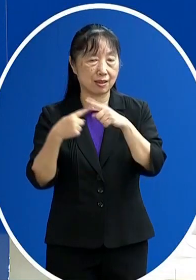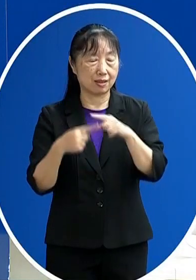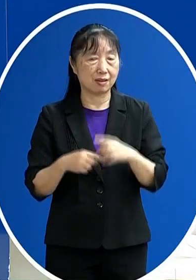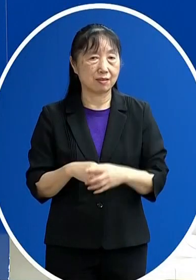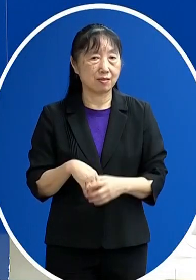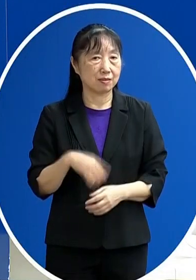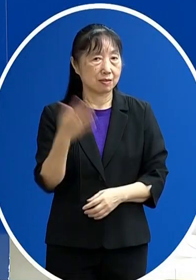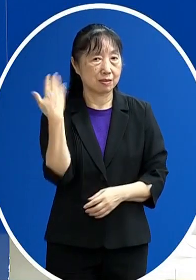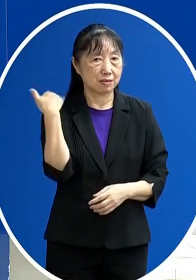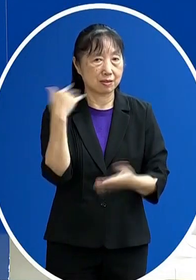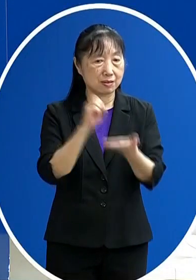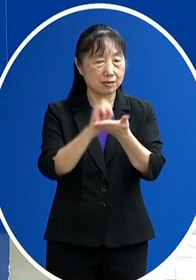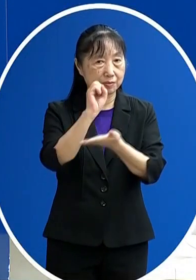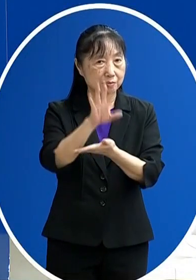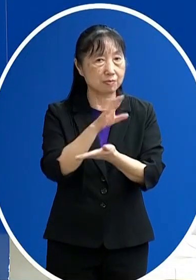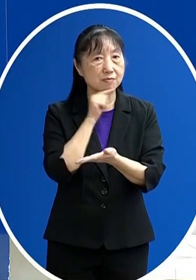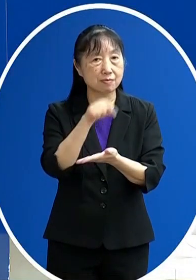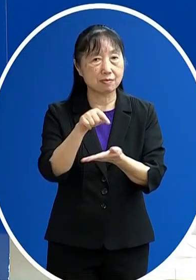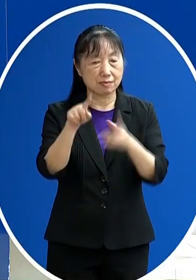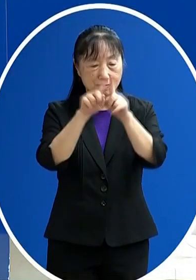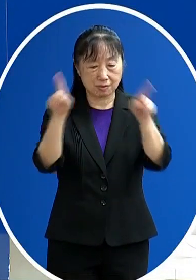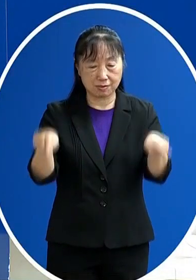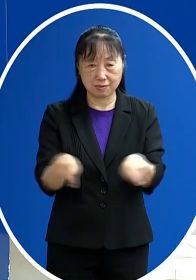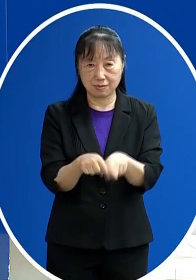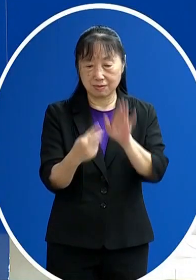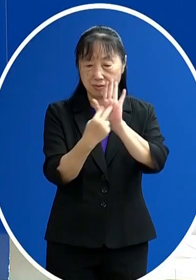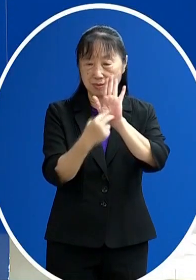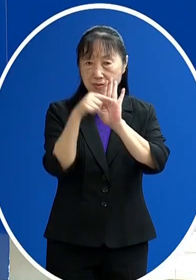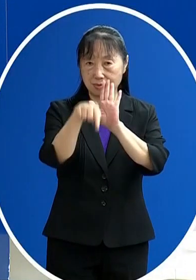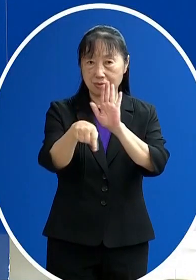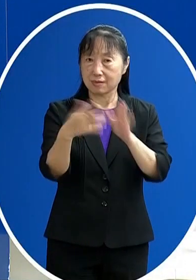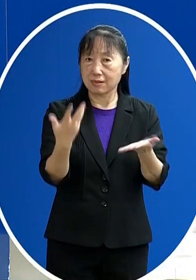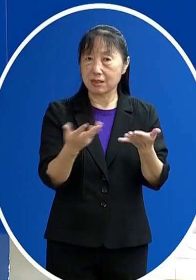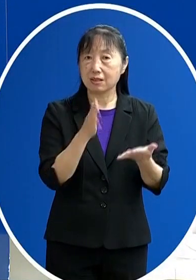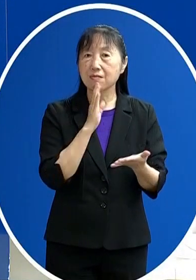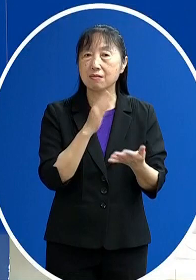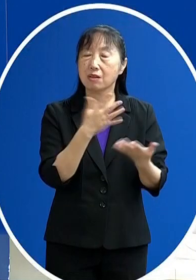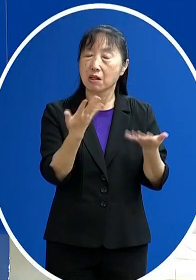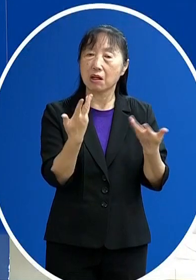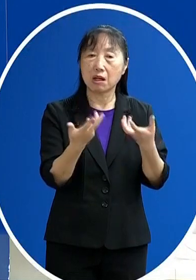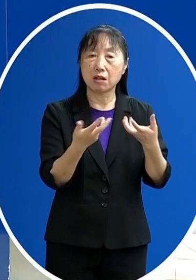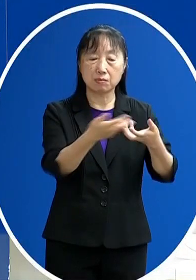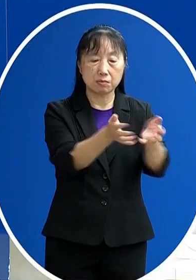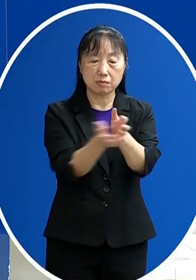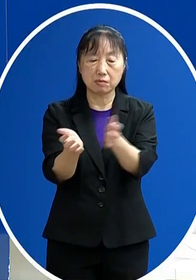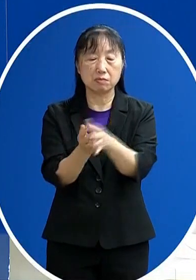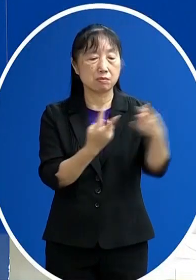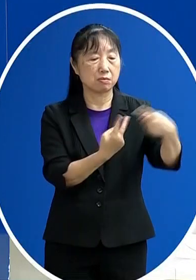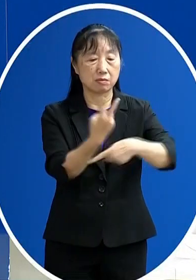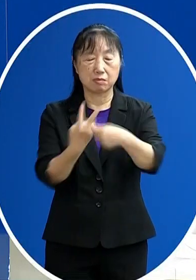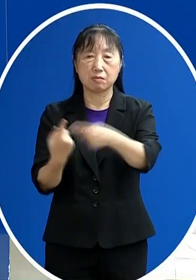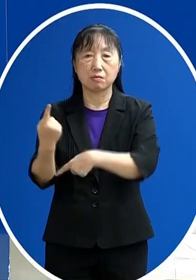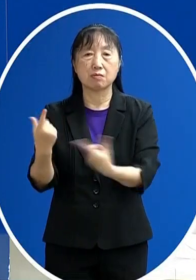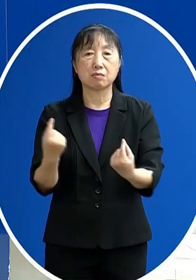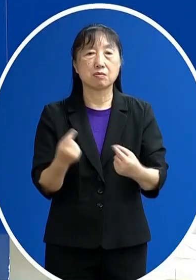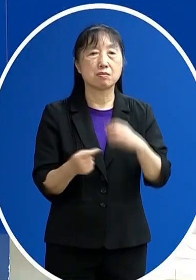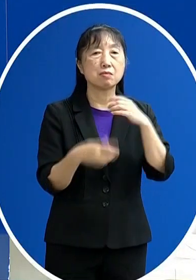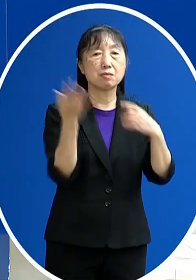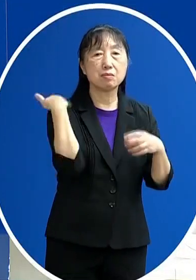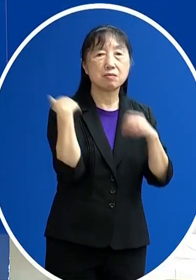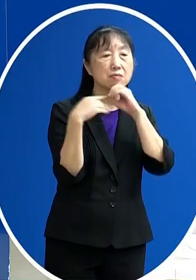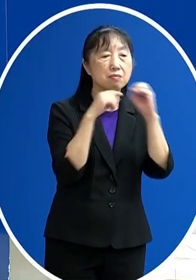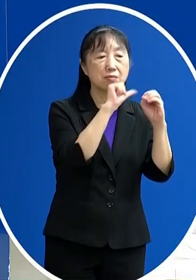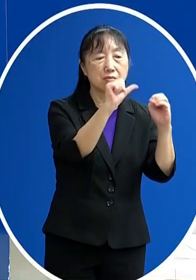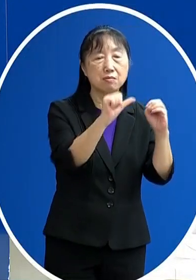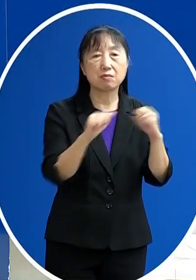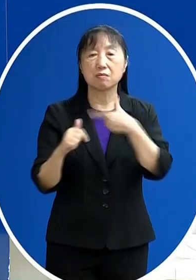上一次我们公布这一个分析的时候，当时大概是各半，而且零到五岁事实上比六到十二岁少。